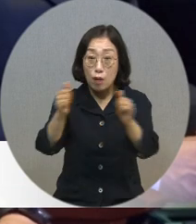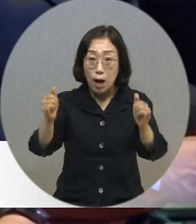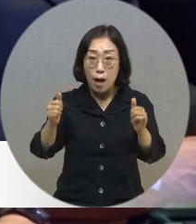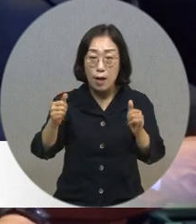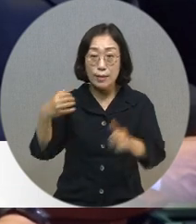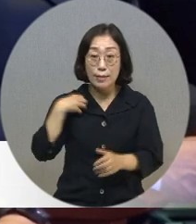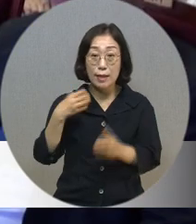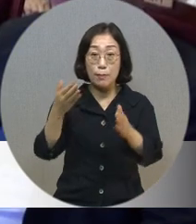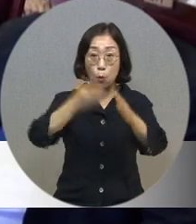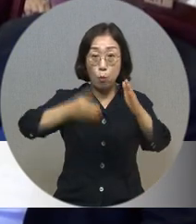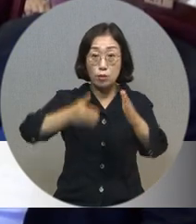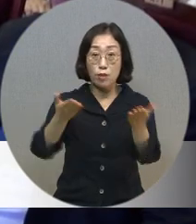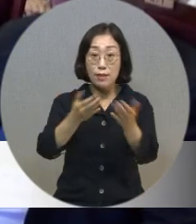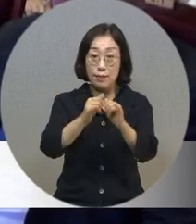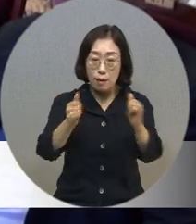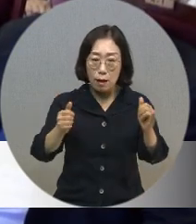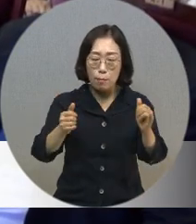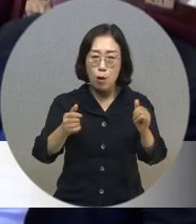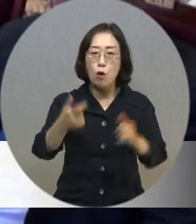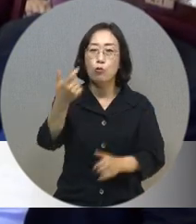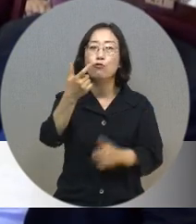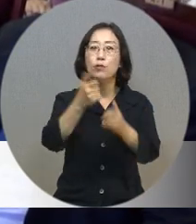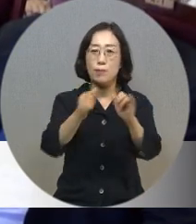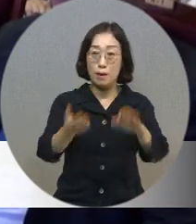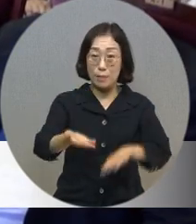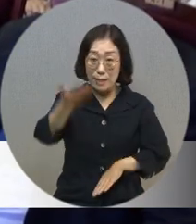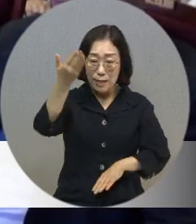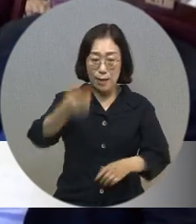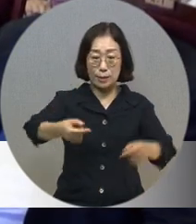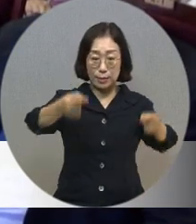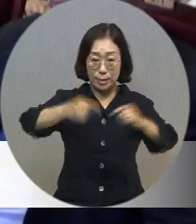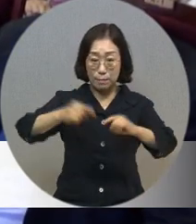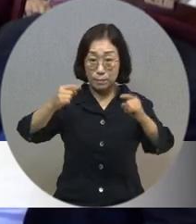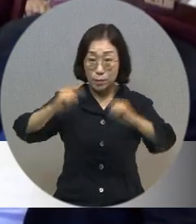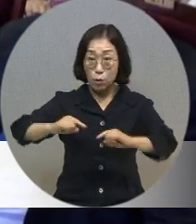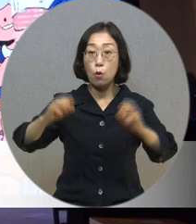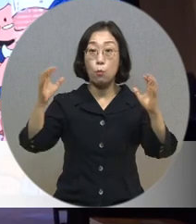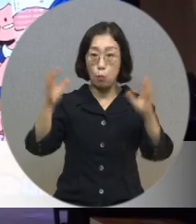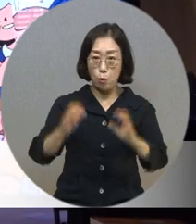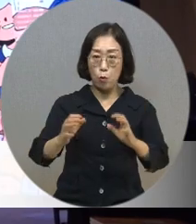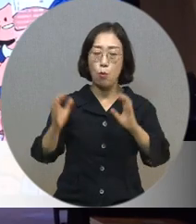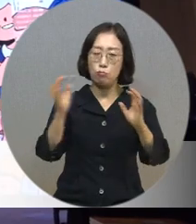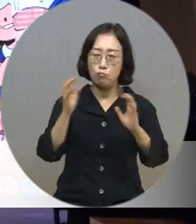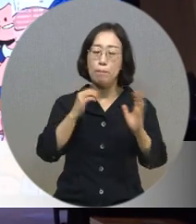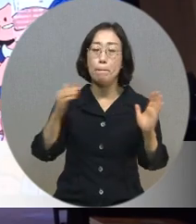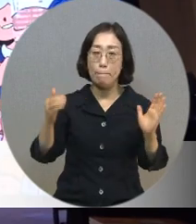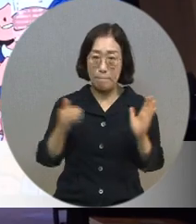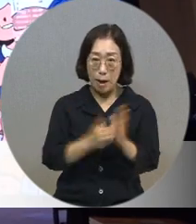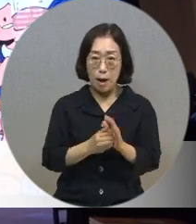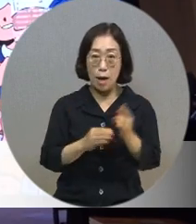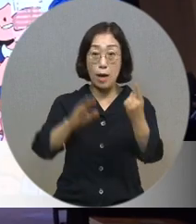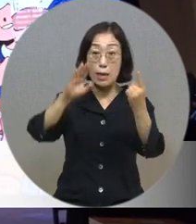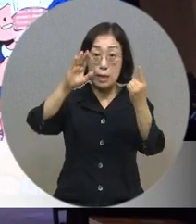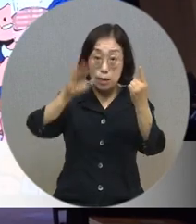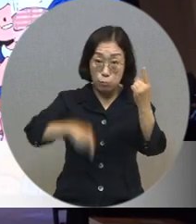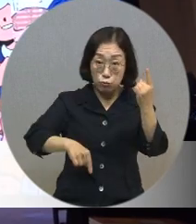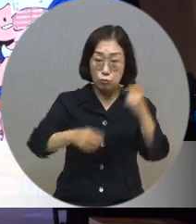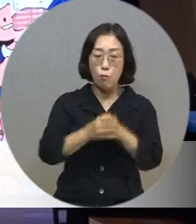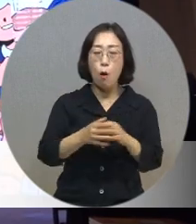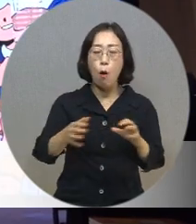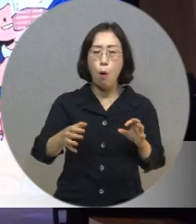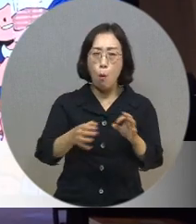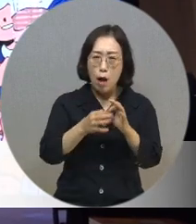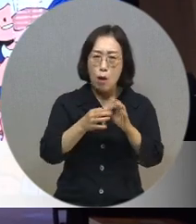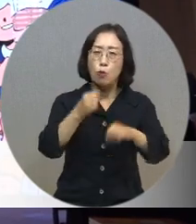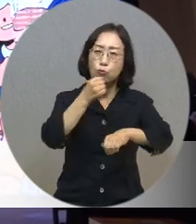공무원 등 60여명이 참석한 가운데 진행됐습니다 일부 기념식에서는 인구정책